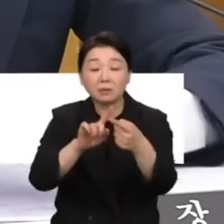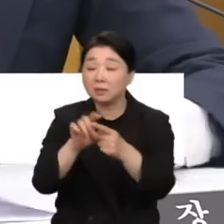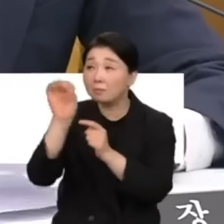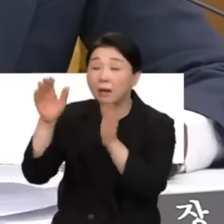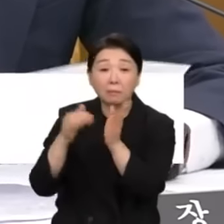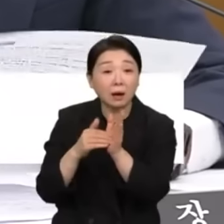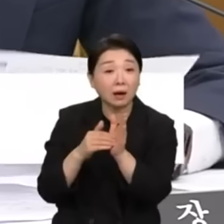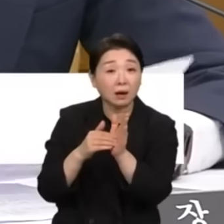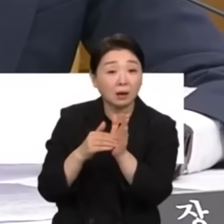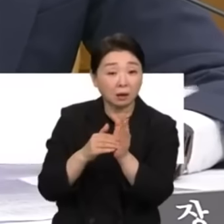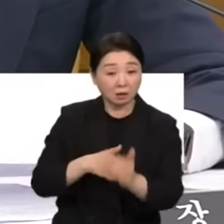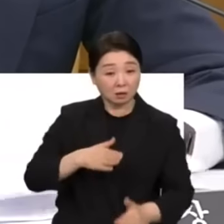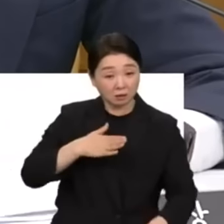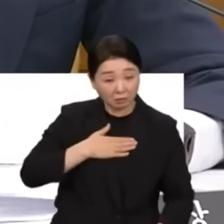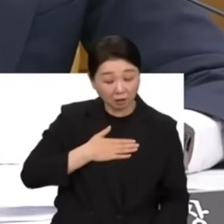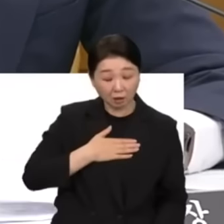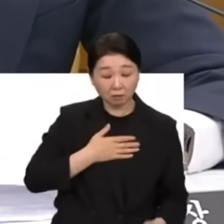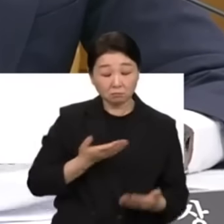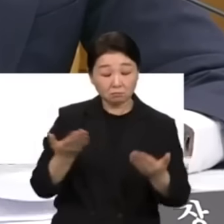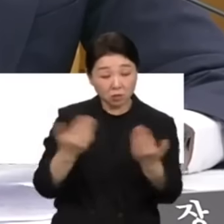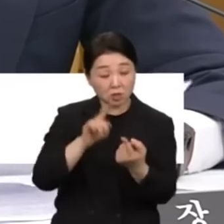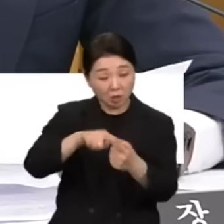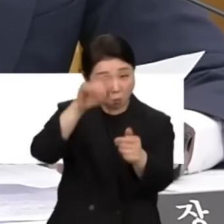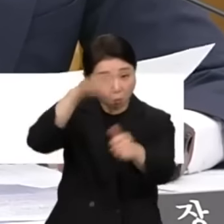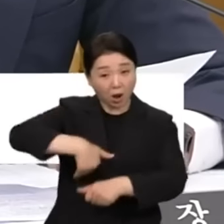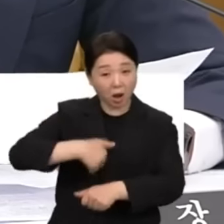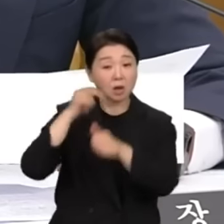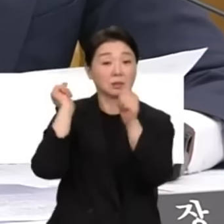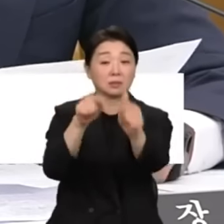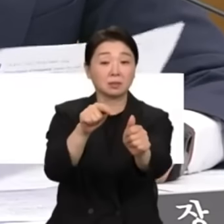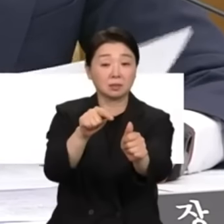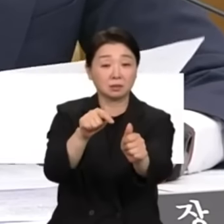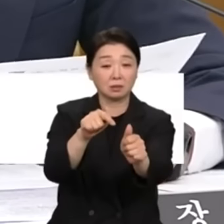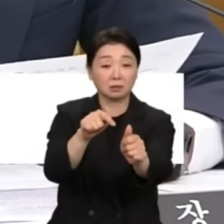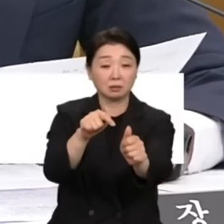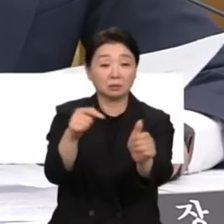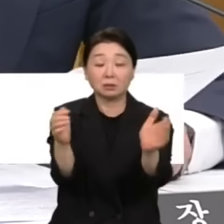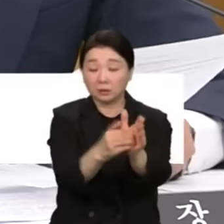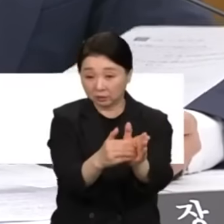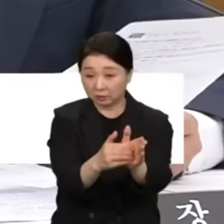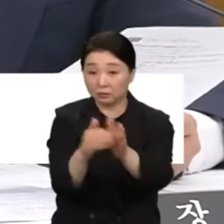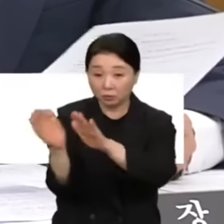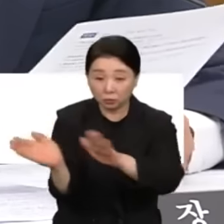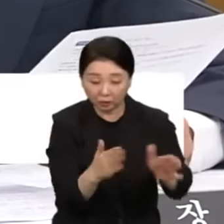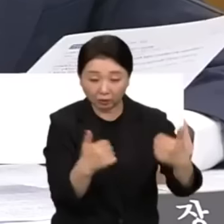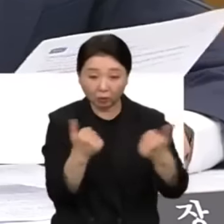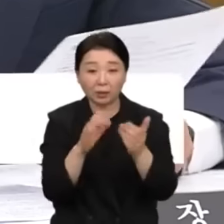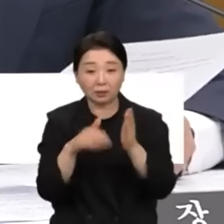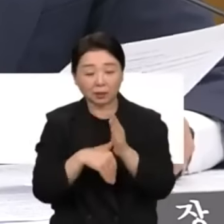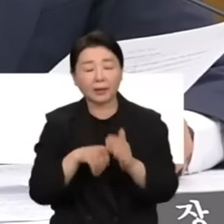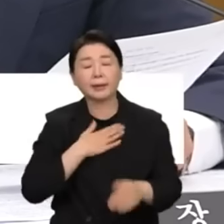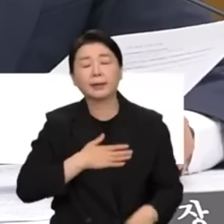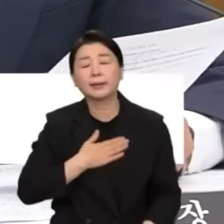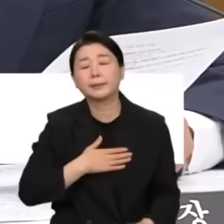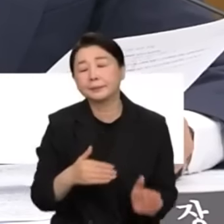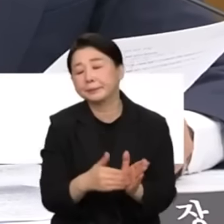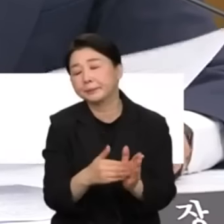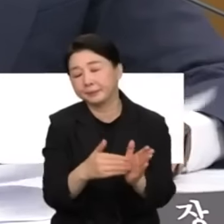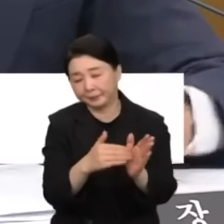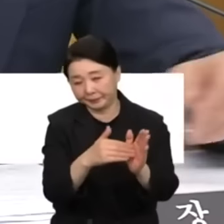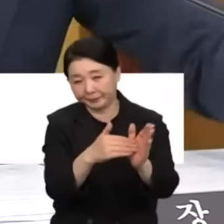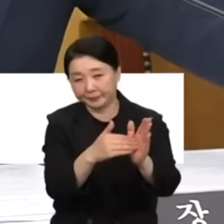했습니다. 그래서 제가 정상 출근 시켜라 하고 지시를 하고 그걸로 끝났다가 회의 때 제가 알겠습니다. 그 생각이 네. 나서 이제 그